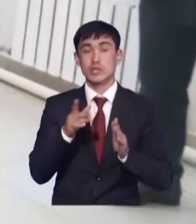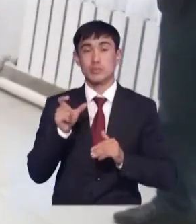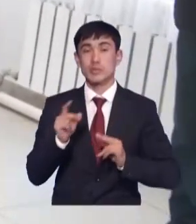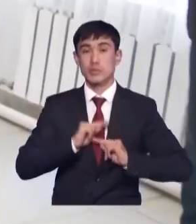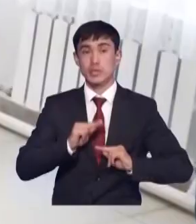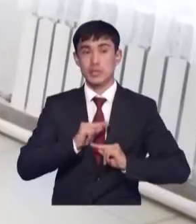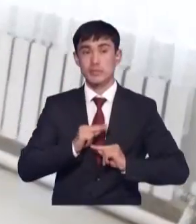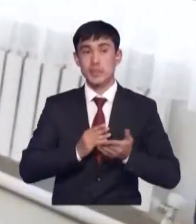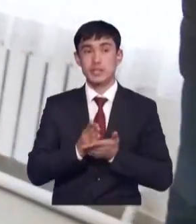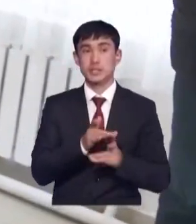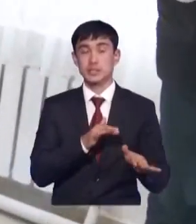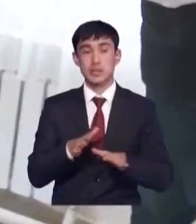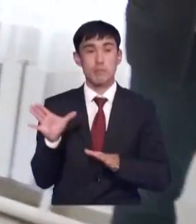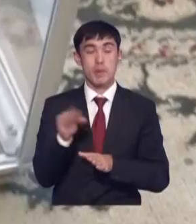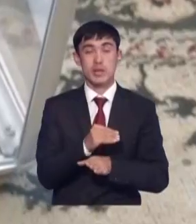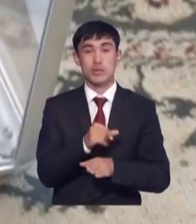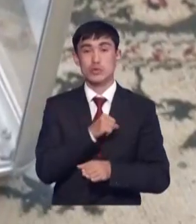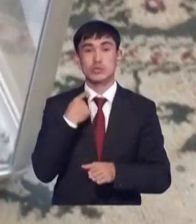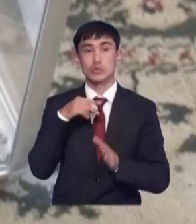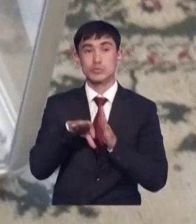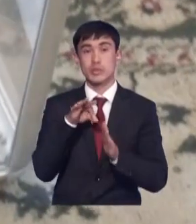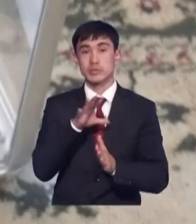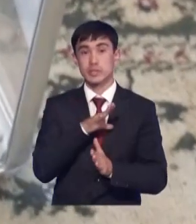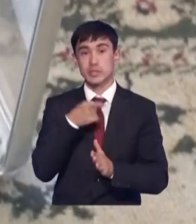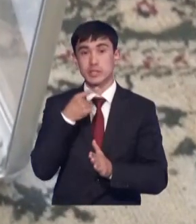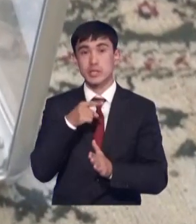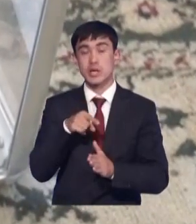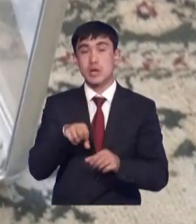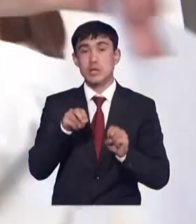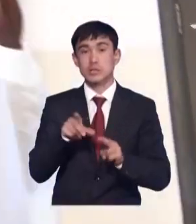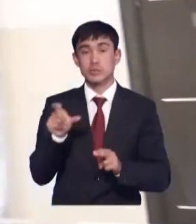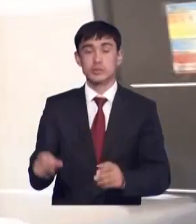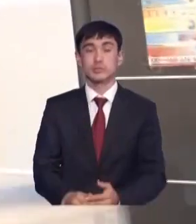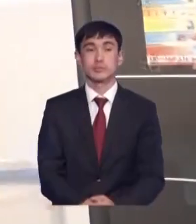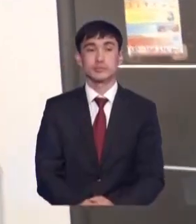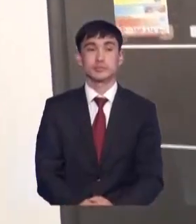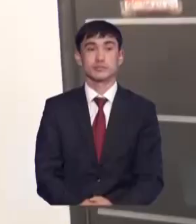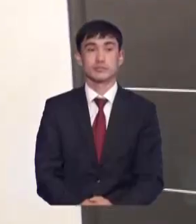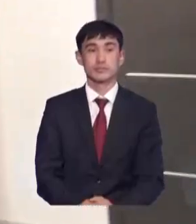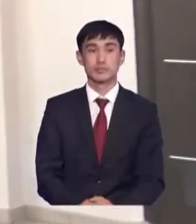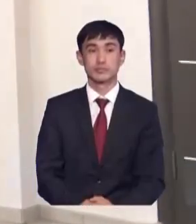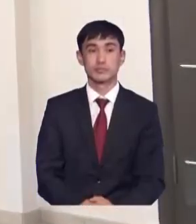еңбек етеді. Саяси науқанда барлығы өз дауысын беріп жатыр дейді кәсіпорын басшысы.